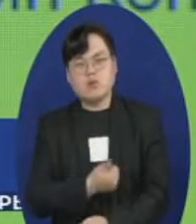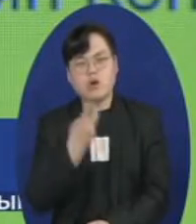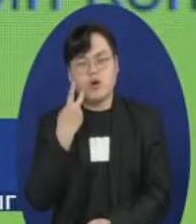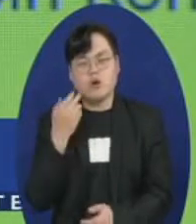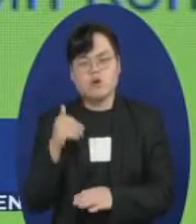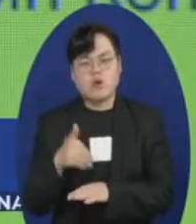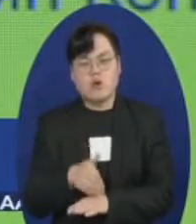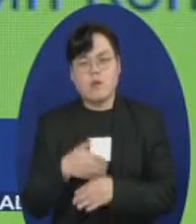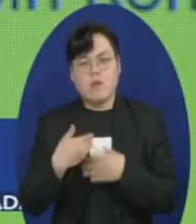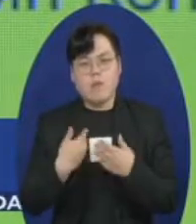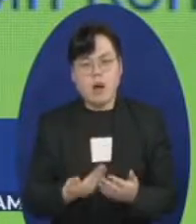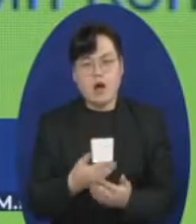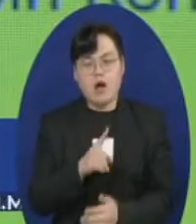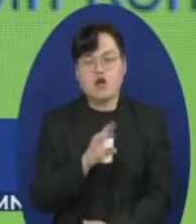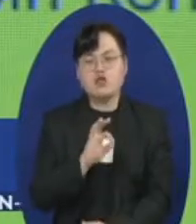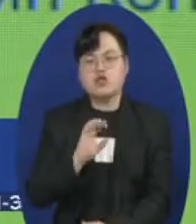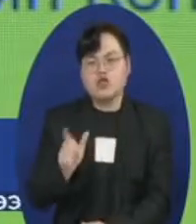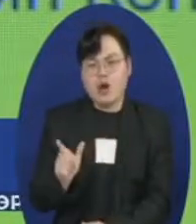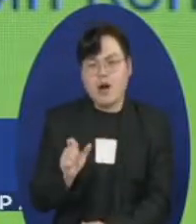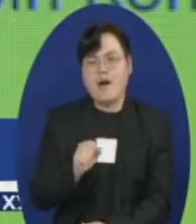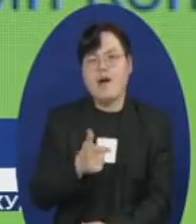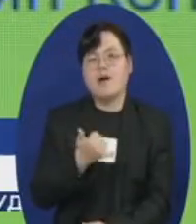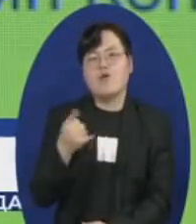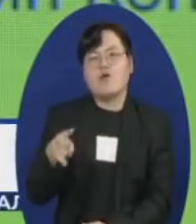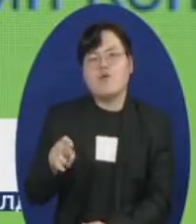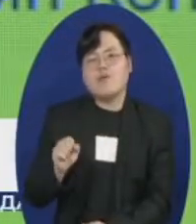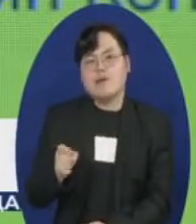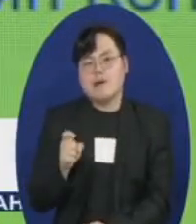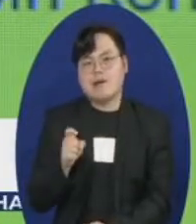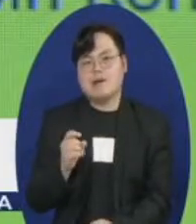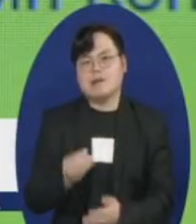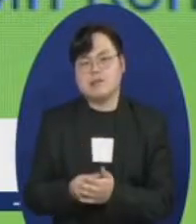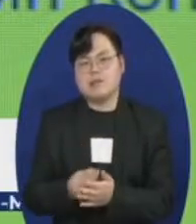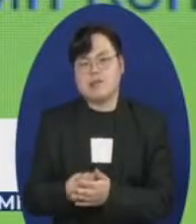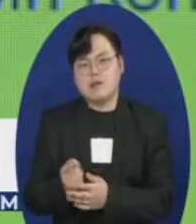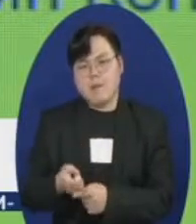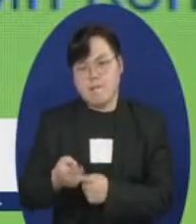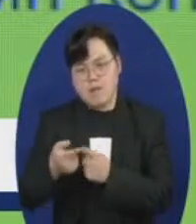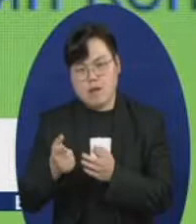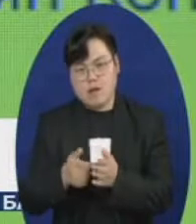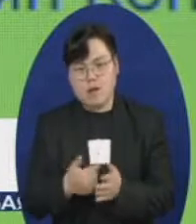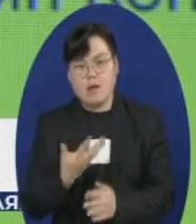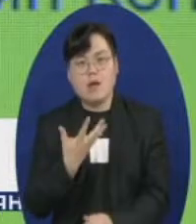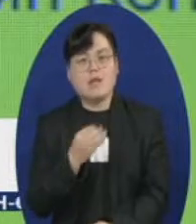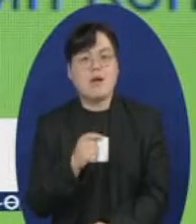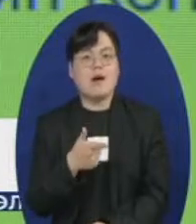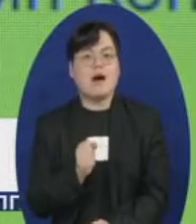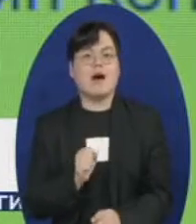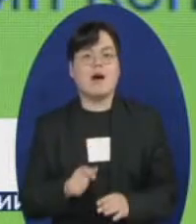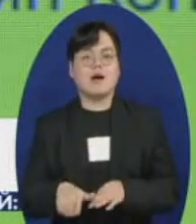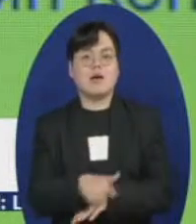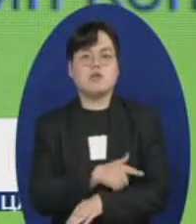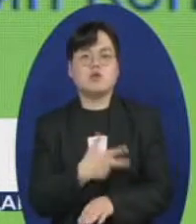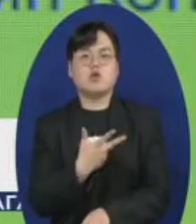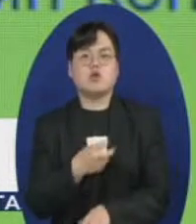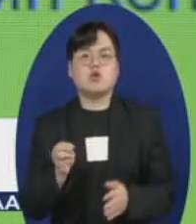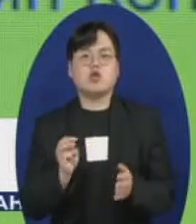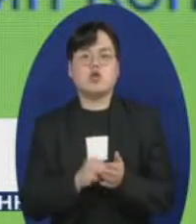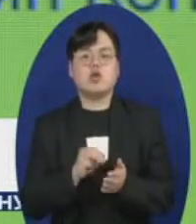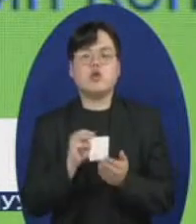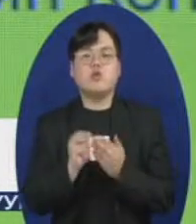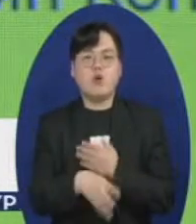хөдөлмжийн зогсвар зорилны аж ахуйг нэмэгдүүлэх шаардлагатай. Бидний 50 га газар 300 тэрбум төгрөг хэрэгтэй